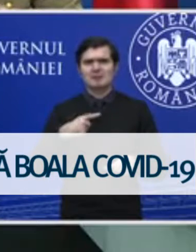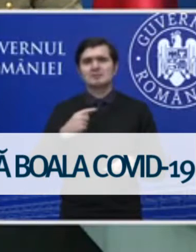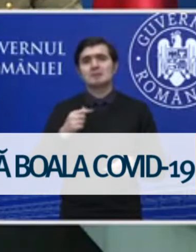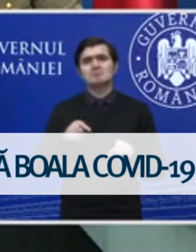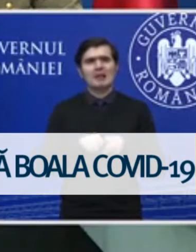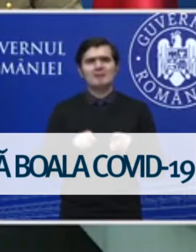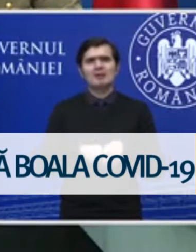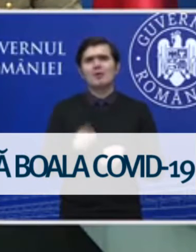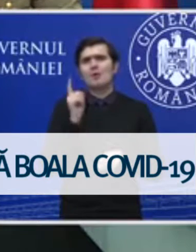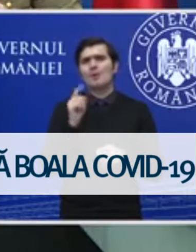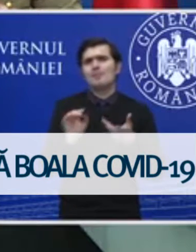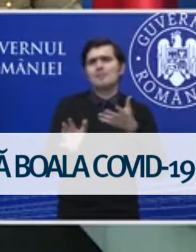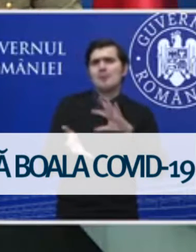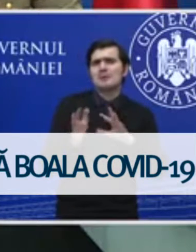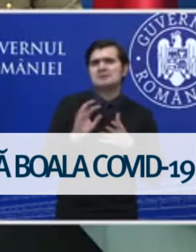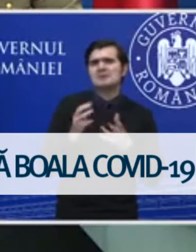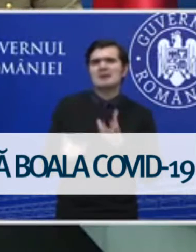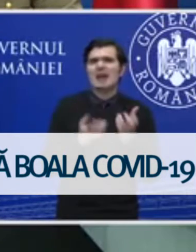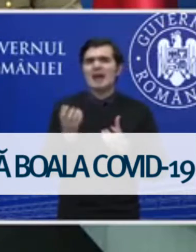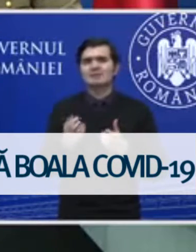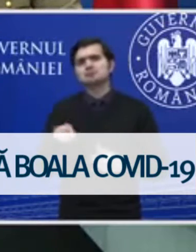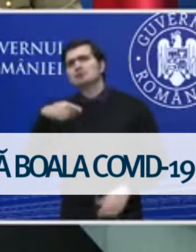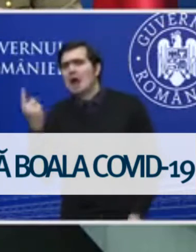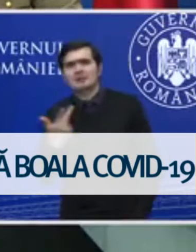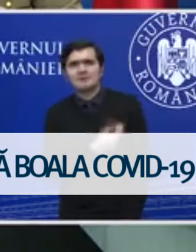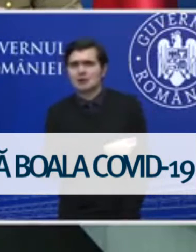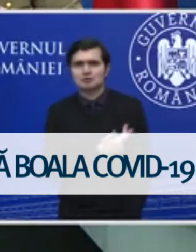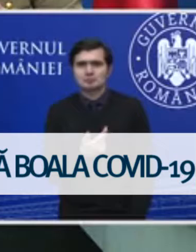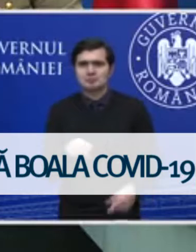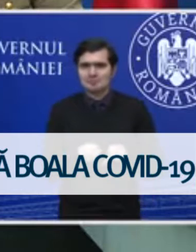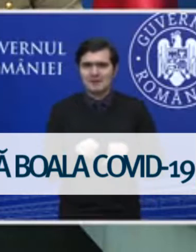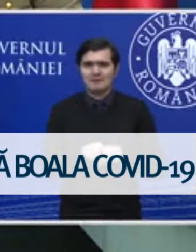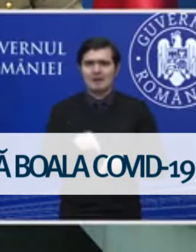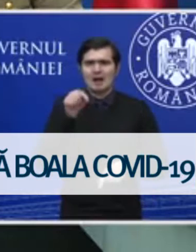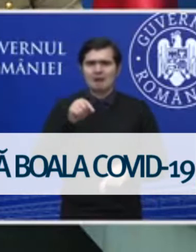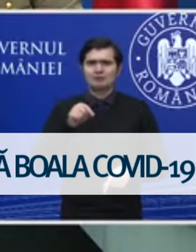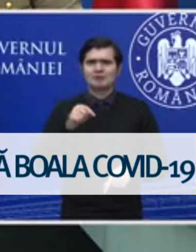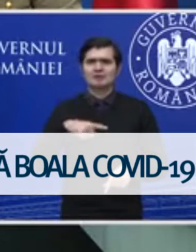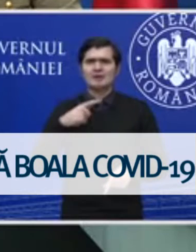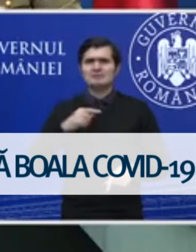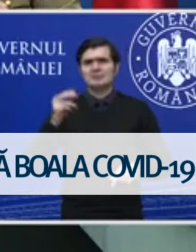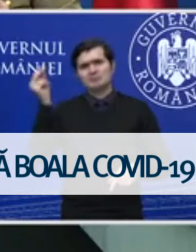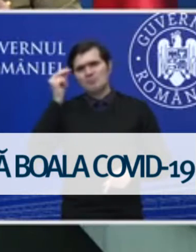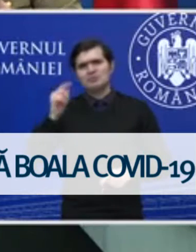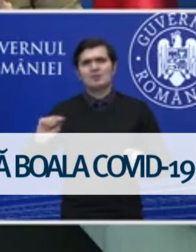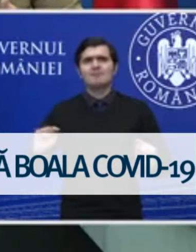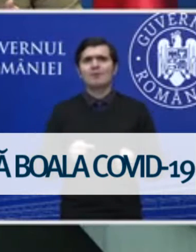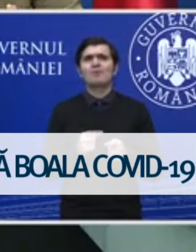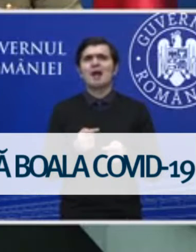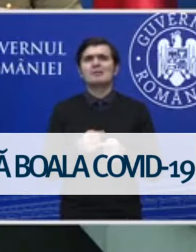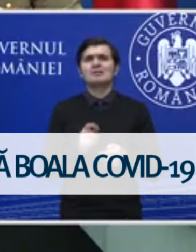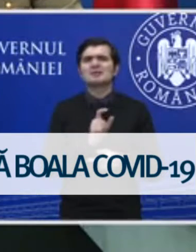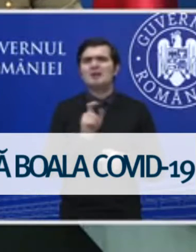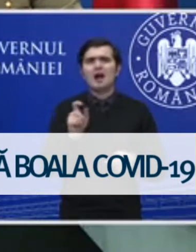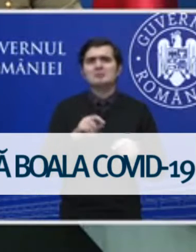potențială reacție adversă și la alte tipuri de vaccinuri și care este în mod obișnuit cauzată de